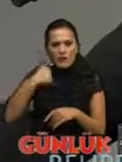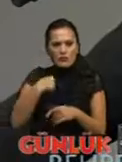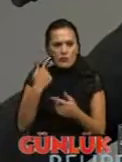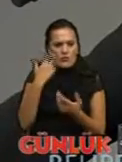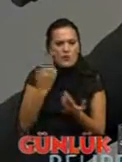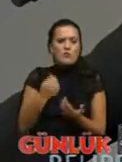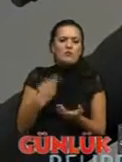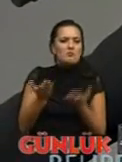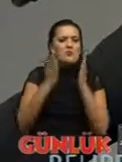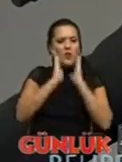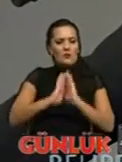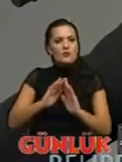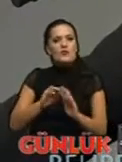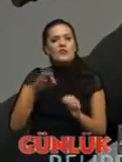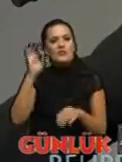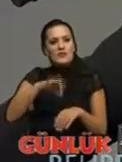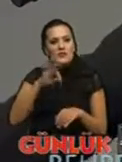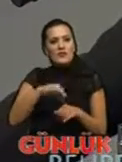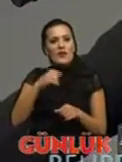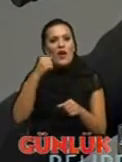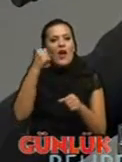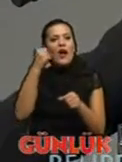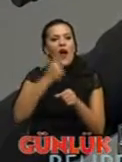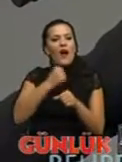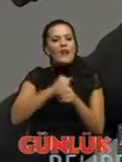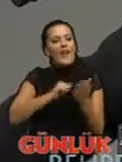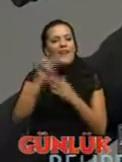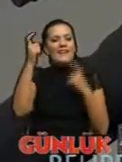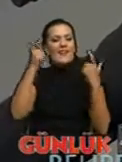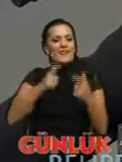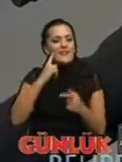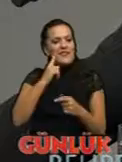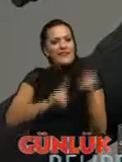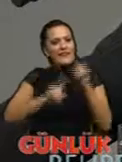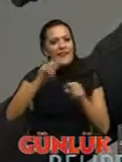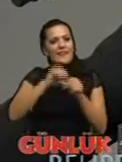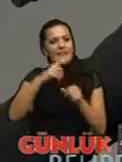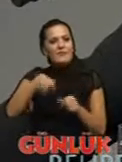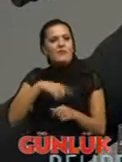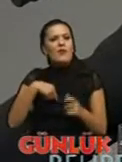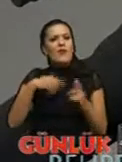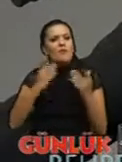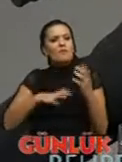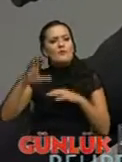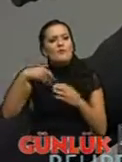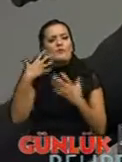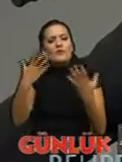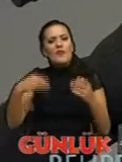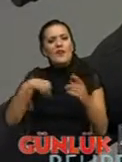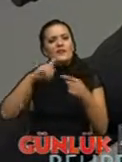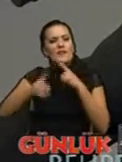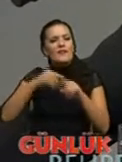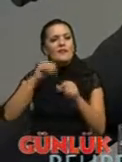alayım? Çok şükür şimdi Google Earth her yeri gösteriyor. İsteyen Louvre Müzesi'ne bile birebir